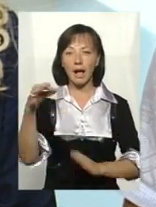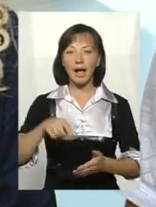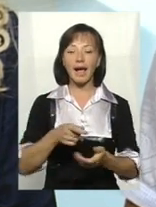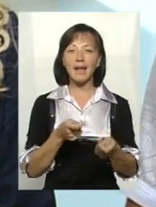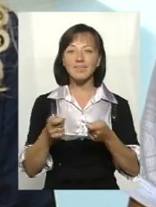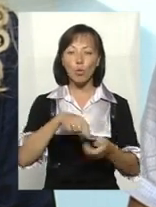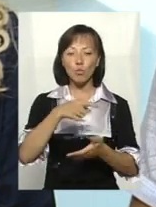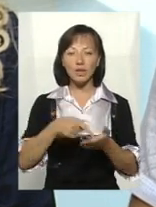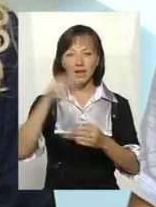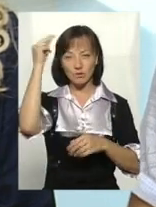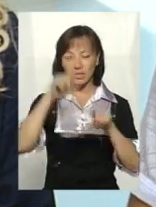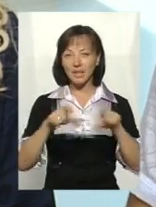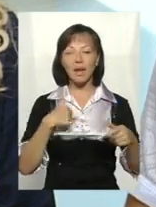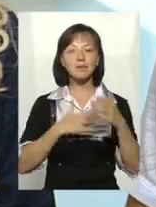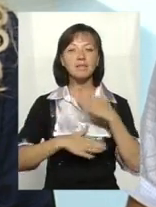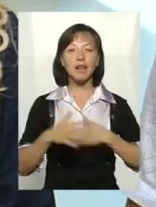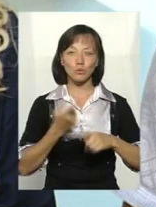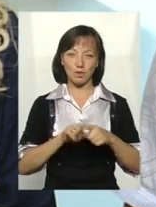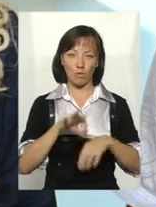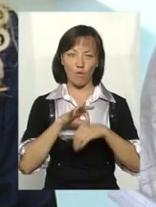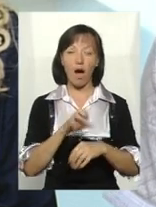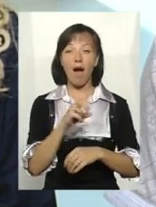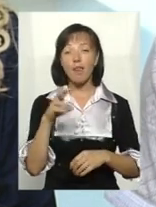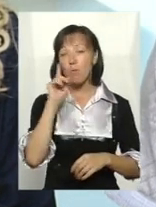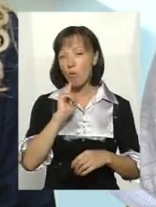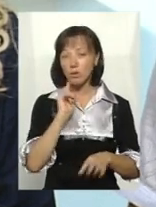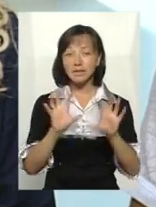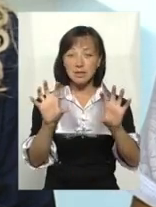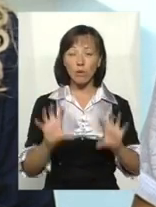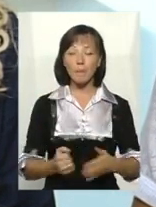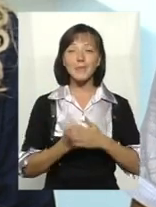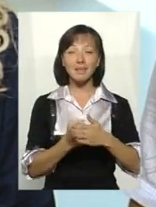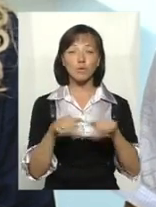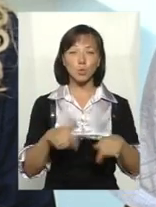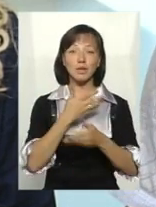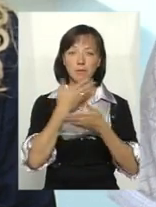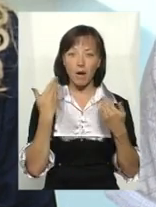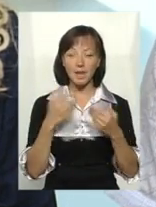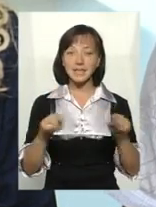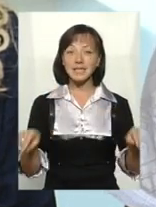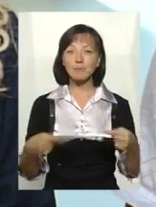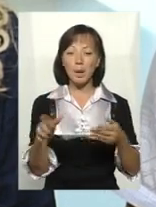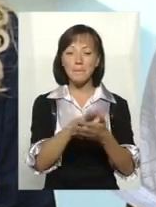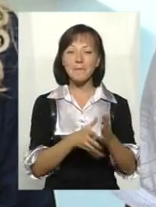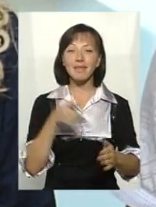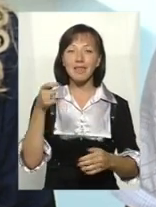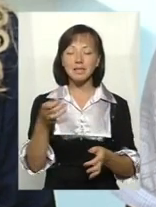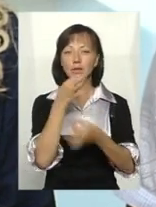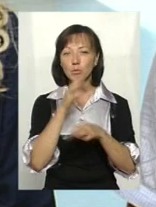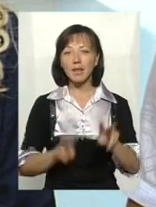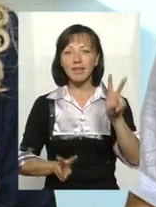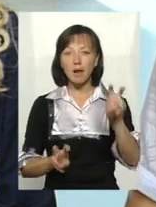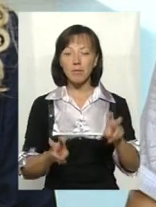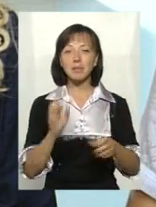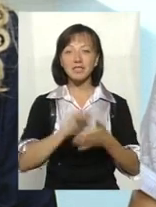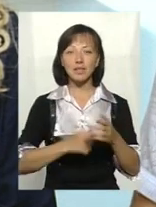комунального навчального закладу, я би з радістю це проводив. Але поки що законодавчих підстав тут немає. Створення петиції на будь-яку тему призведе